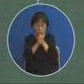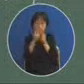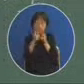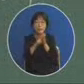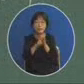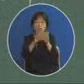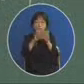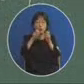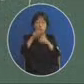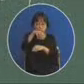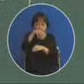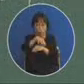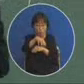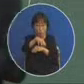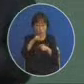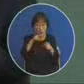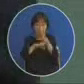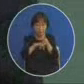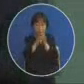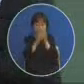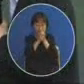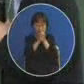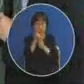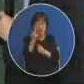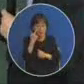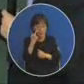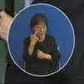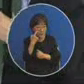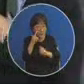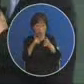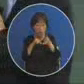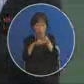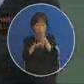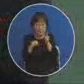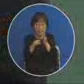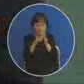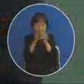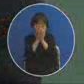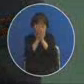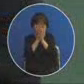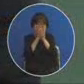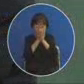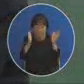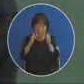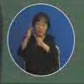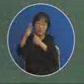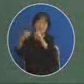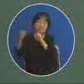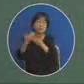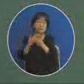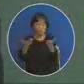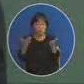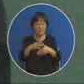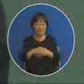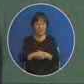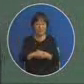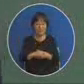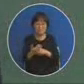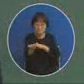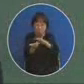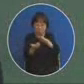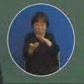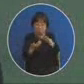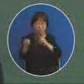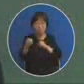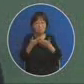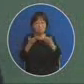receive 진짜, training. 언약 잡는 순간 하나님은 역사하시. The moment you hold on to this covenant, God will begin His work. 미리 응답하시. And He will